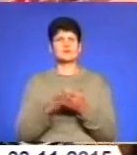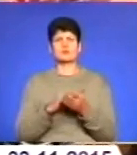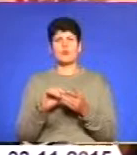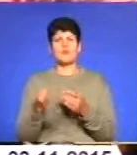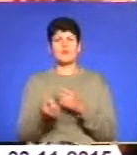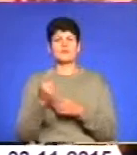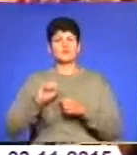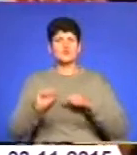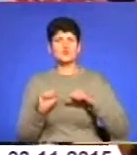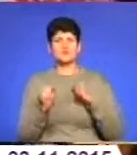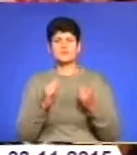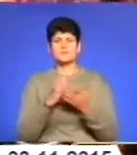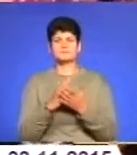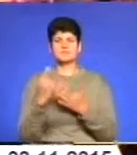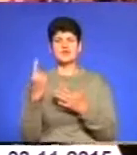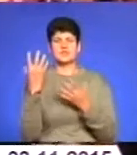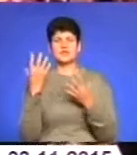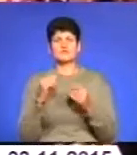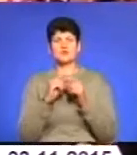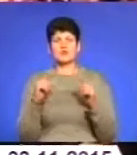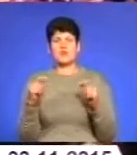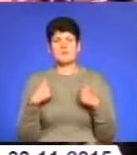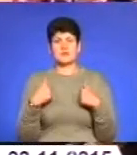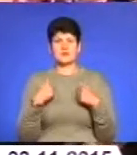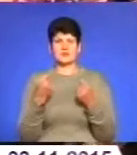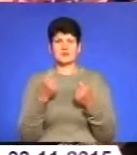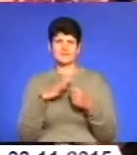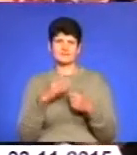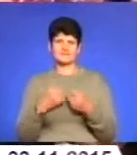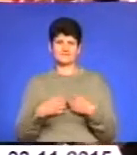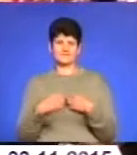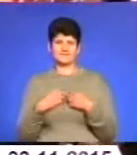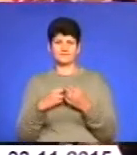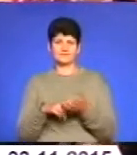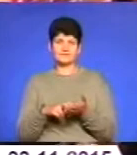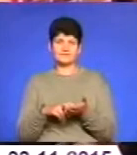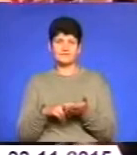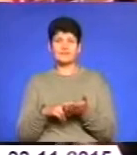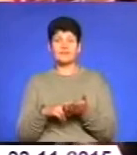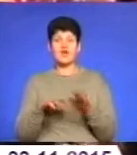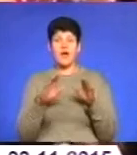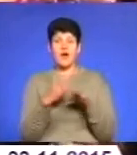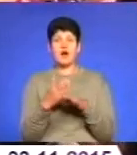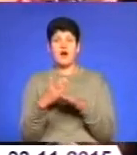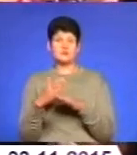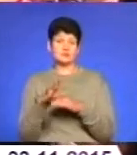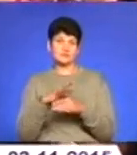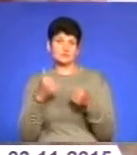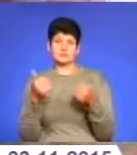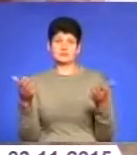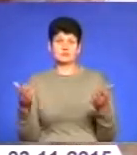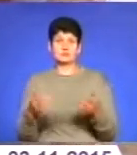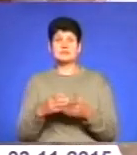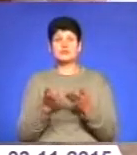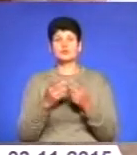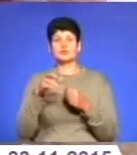друзі. Перший день у школі мені трошки було страшно, а тоді вже все було дуже добре. За